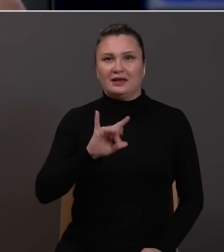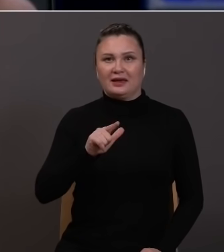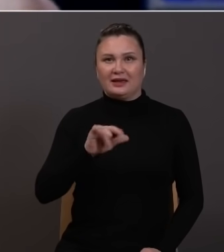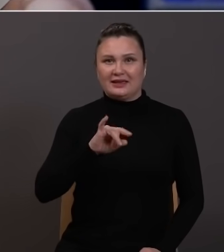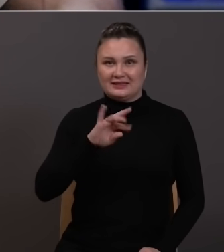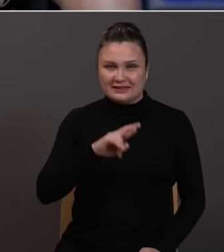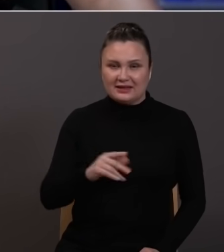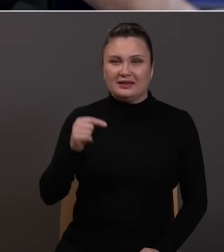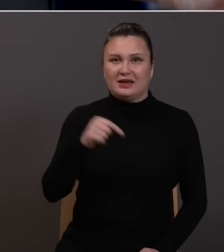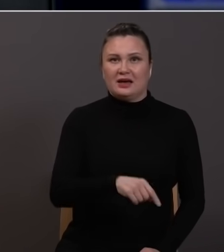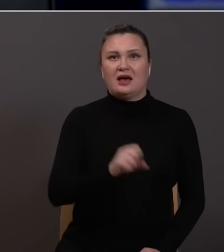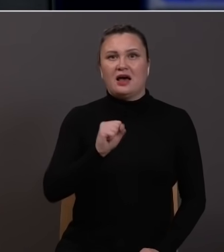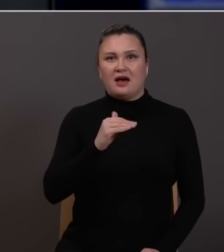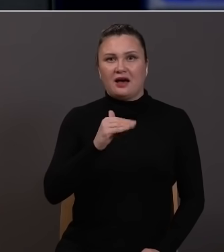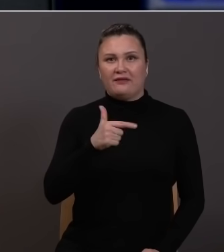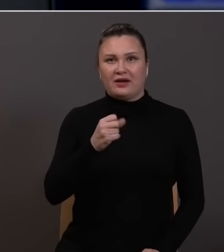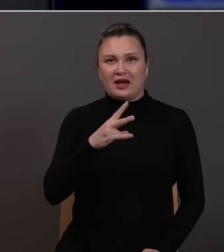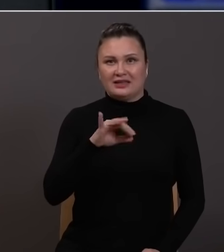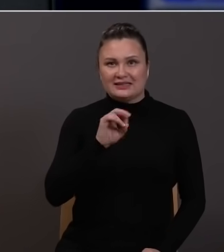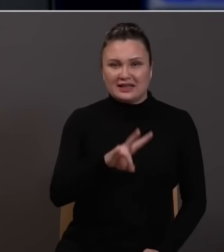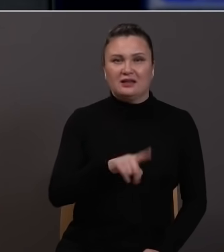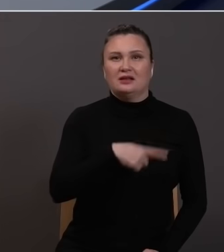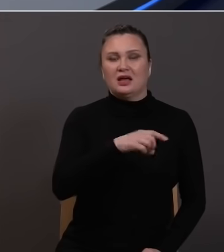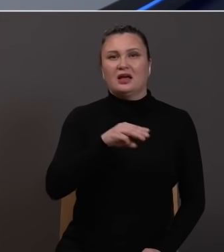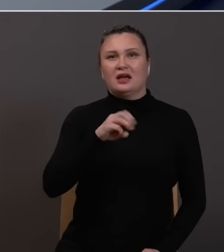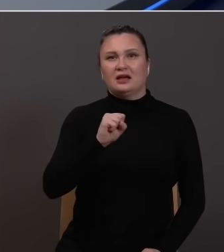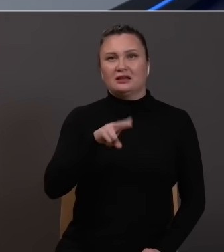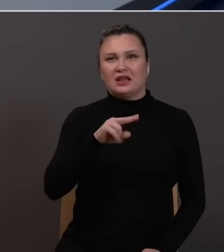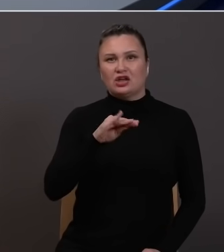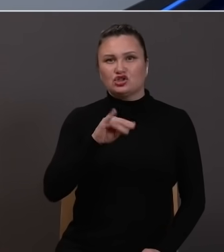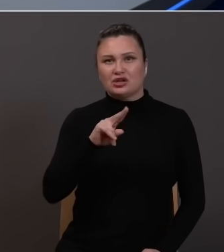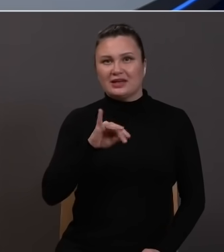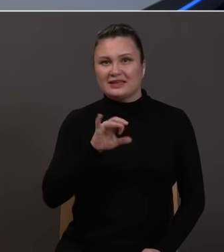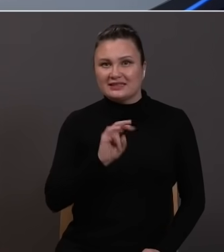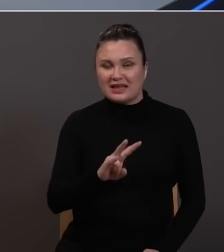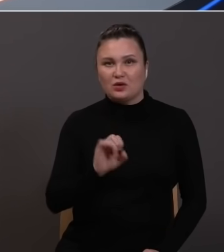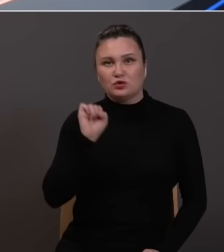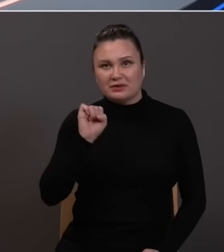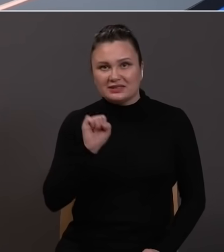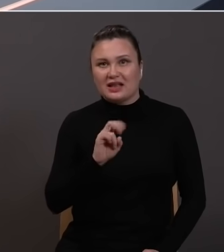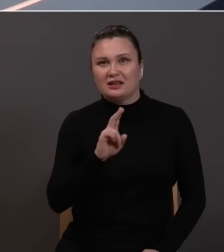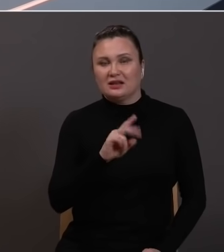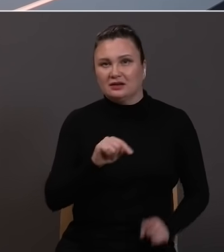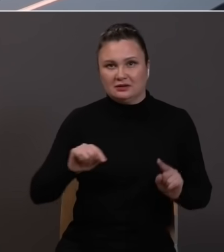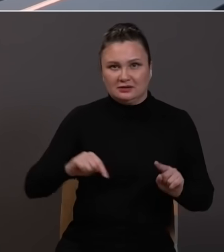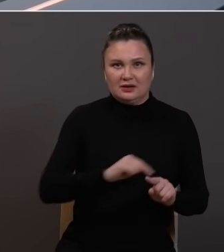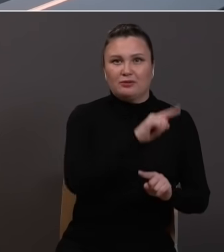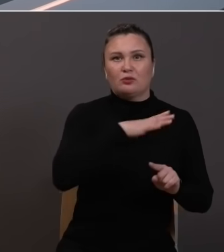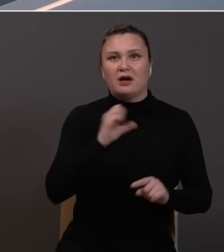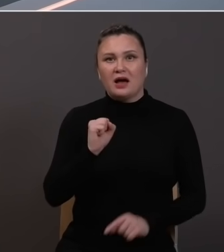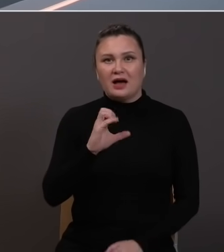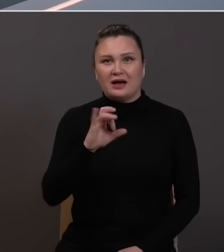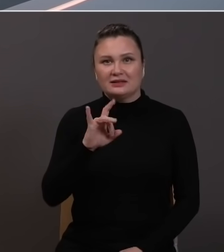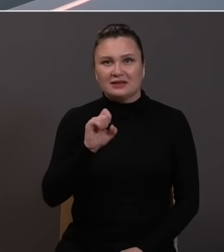с Афганистаном река Пяньш, и ушли через Таджикистан, Узбекистан, Казахстан, выехали в Астрахань. Через Астрахань вернулись в